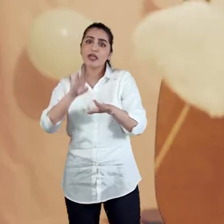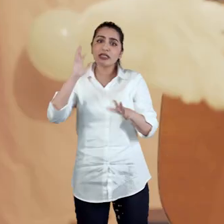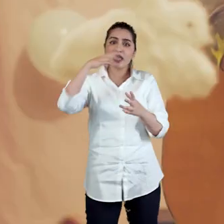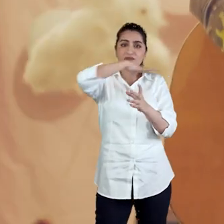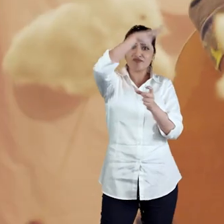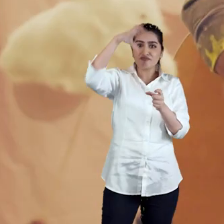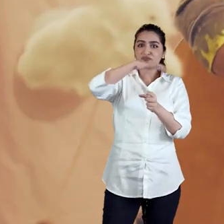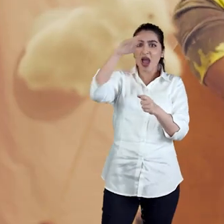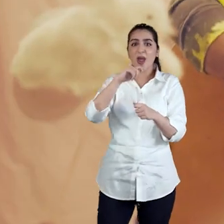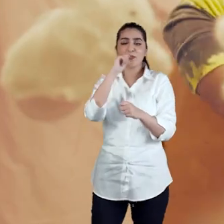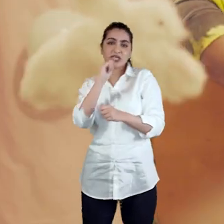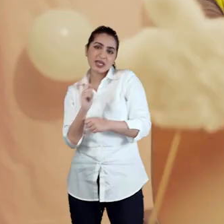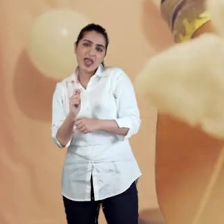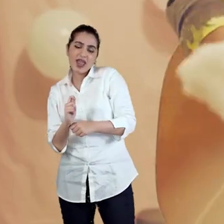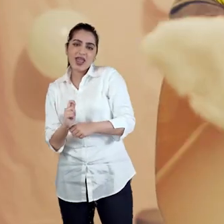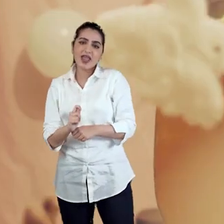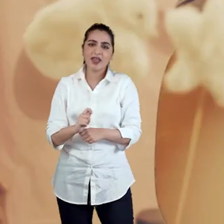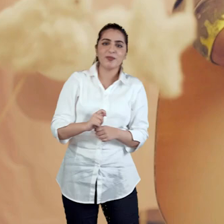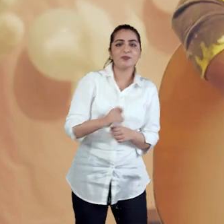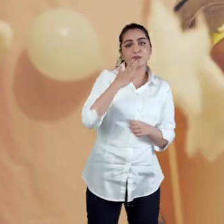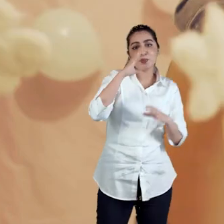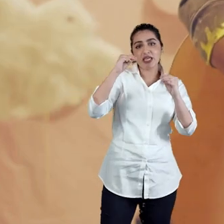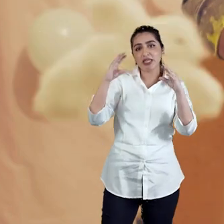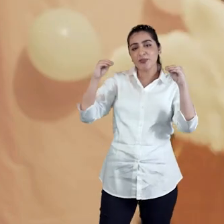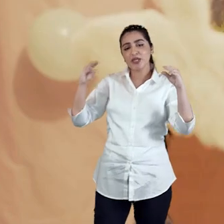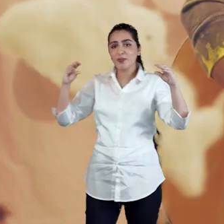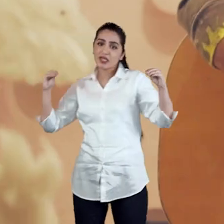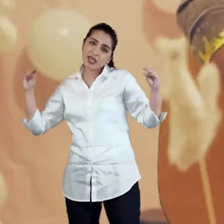जैसे लच्छे मीठे मीठे,